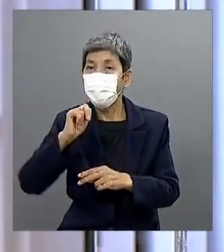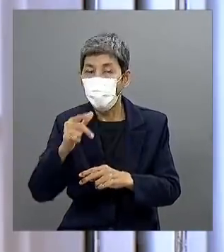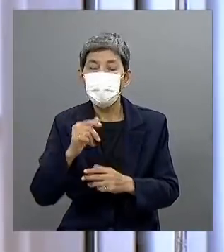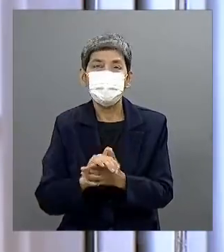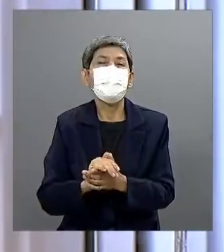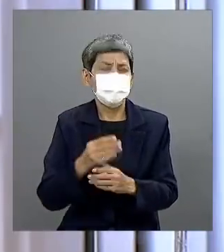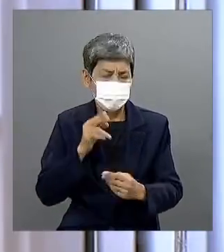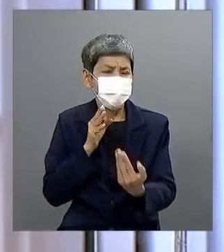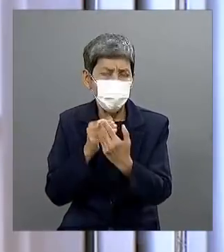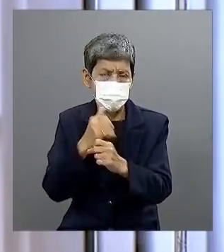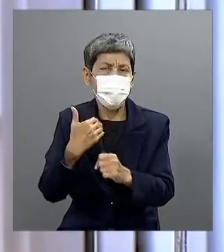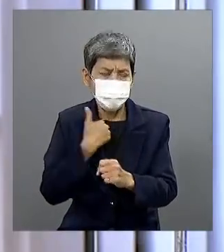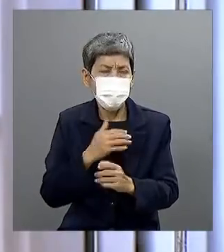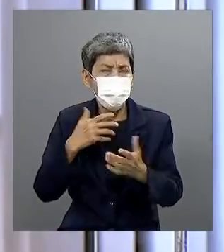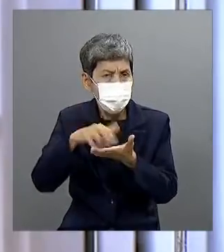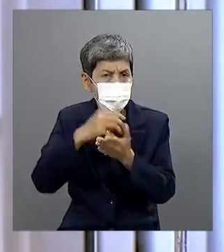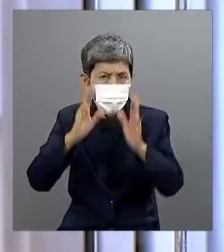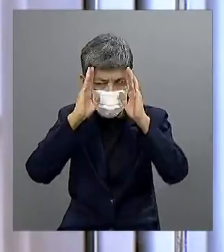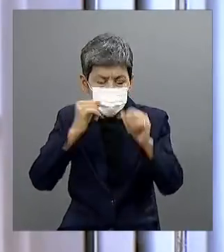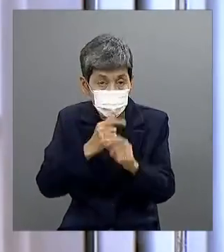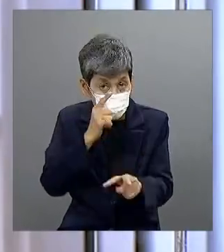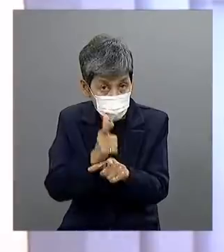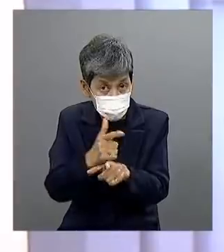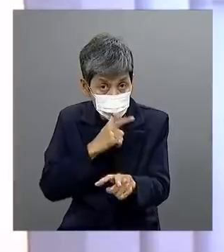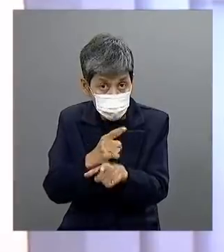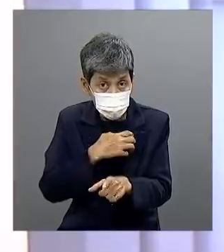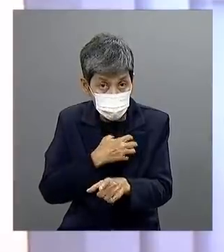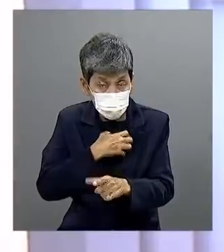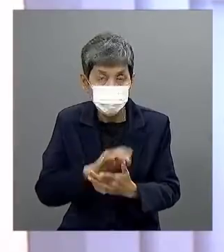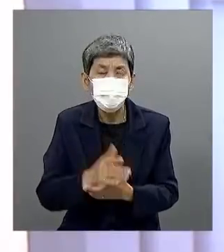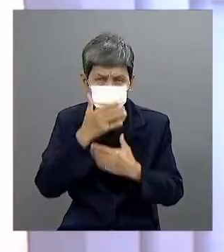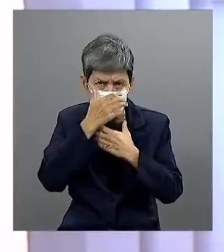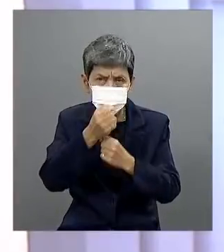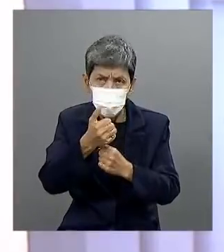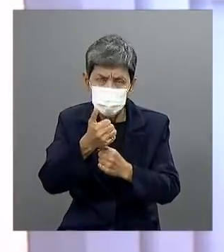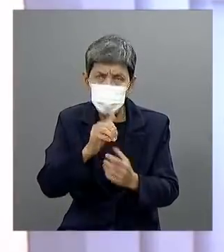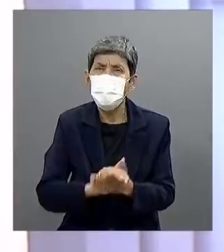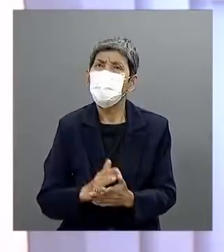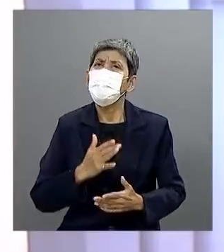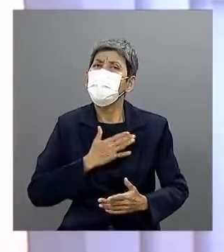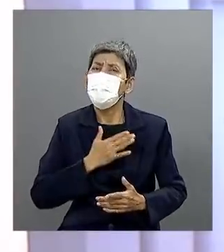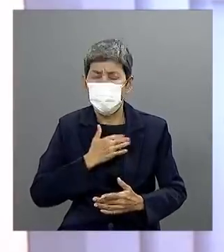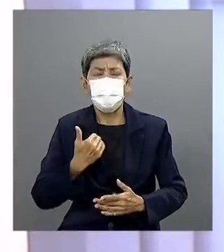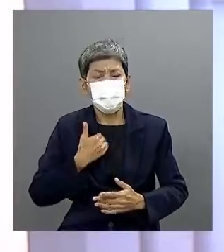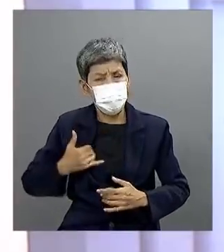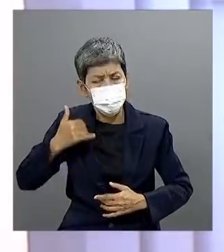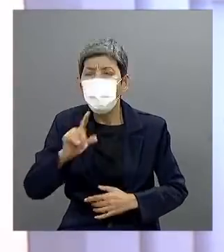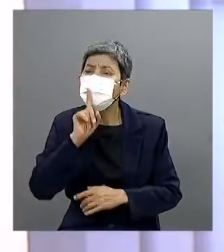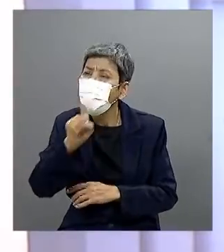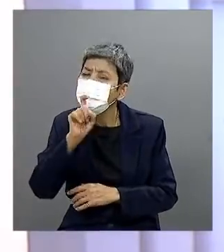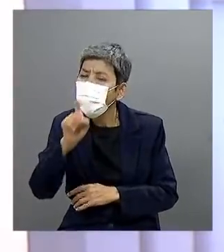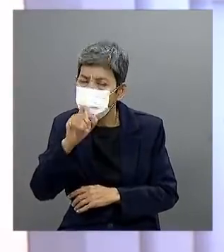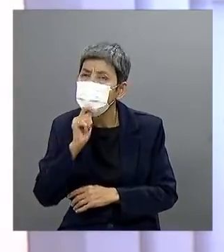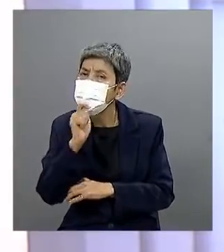ขายินดีให้ความรู้คุณอยากลองเลี้ยงไหมปูนา ก็น่าสนใจอยู่นะจริงๆเคยมีโอกาสไปสัมภาษณ์นะคะชื่